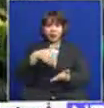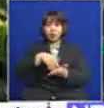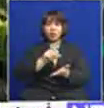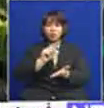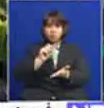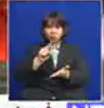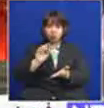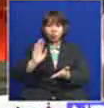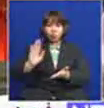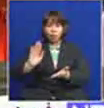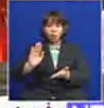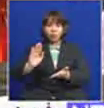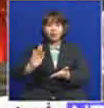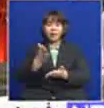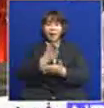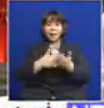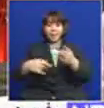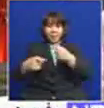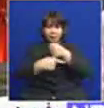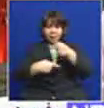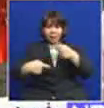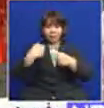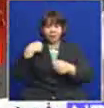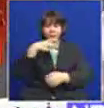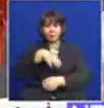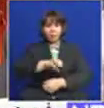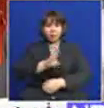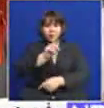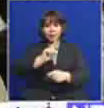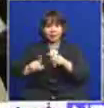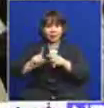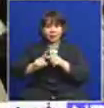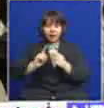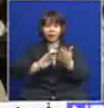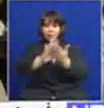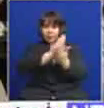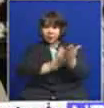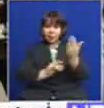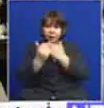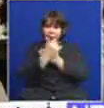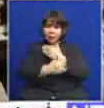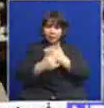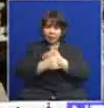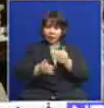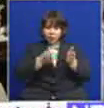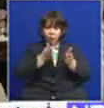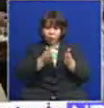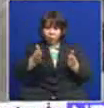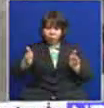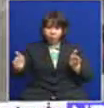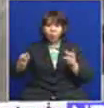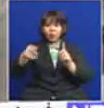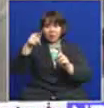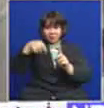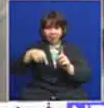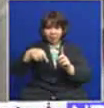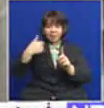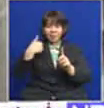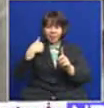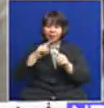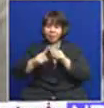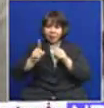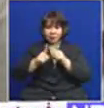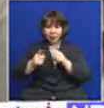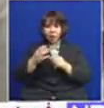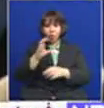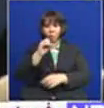การและการประชุมไบเทคบางนาโดยมีบริษัททั้งไทยและเทศครับร่วมแสดงสินค้ากว่า 1,000 คูหามีการจัดโซนพิเศษแสดงสินค้าที่หลากหลายเช่น